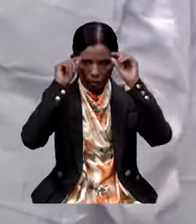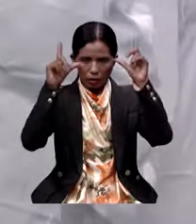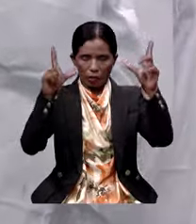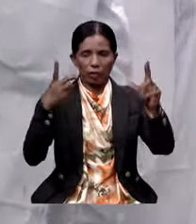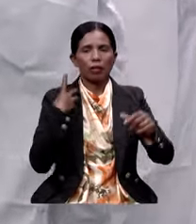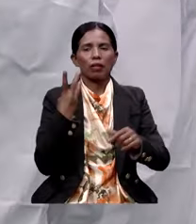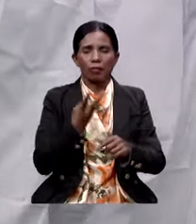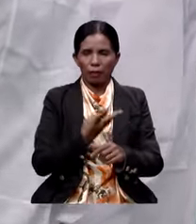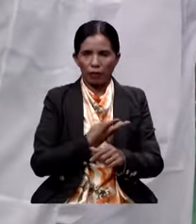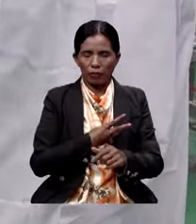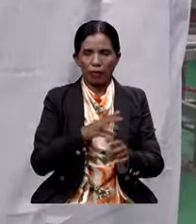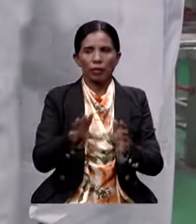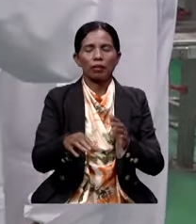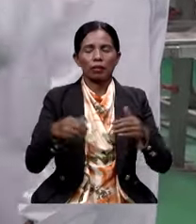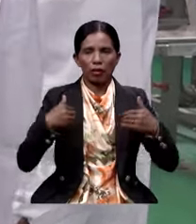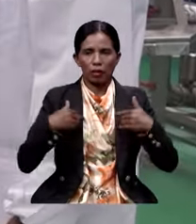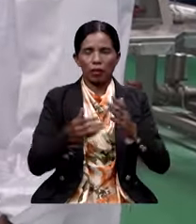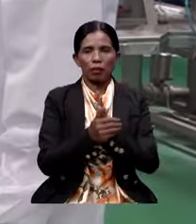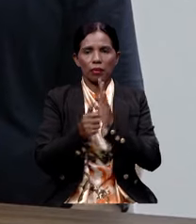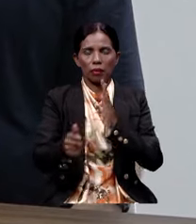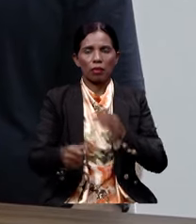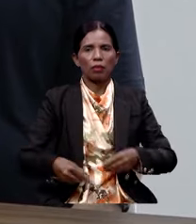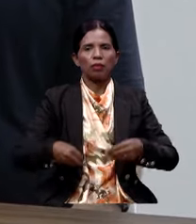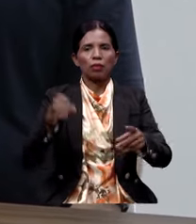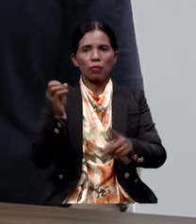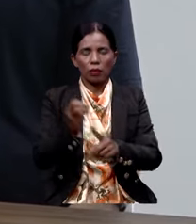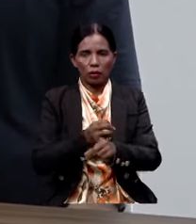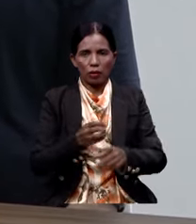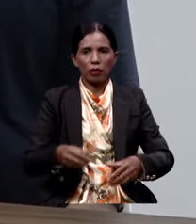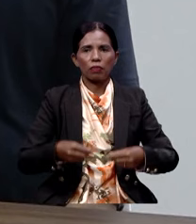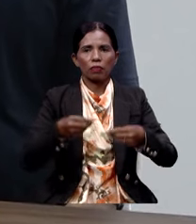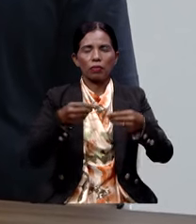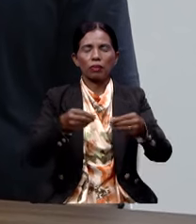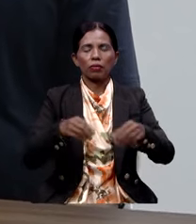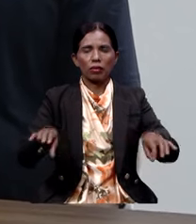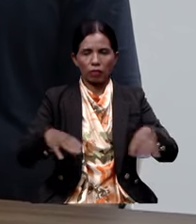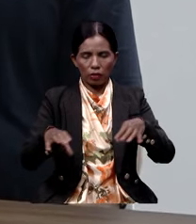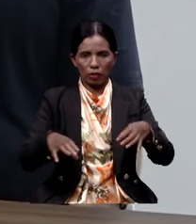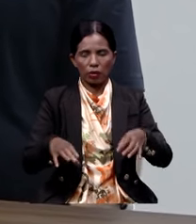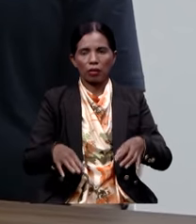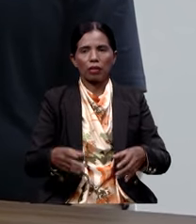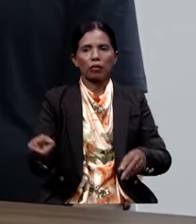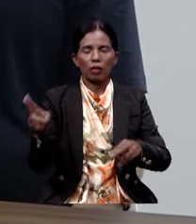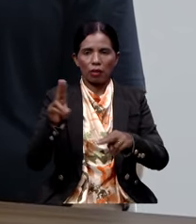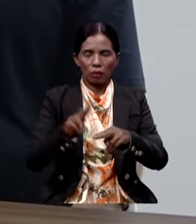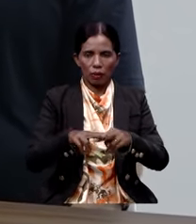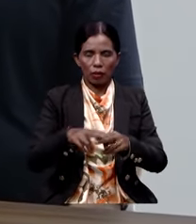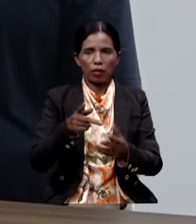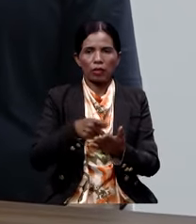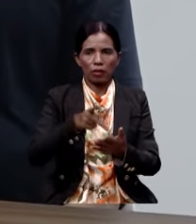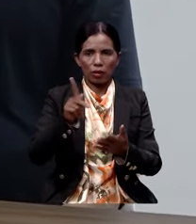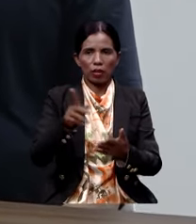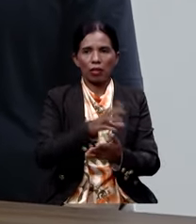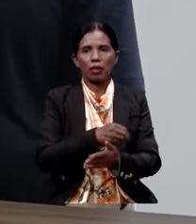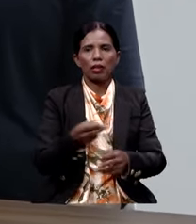ami se ia capacidade o ia mos oportunidade a tu fo emprego a tu aumenta taxa a